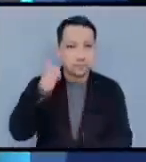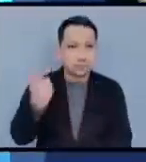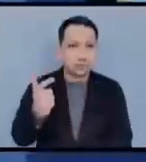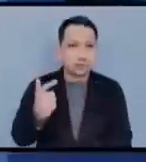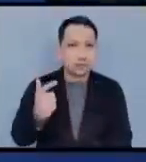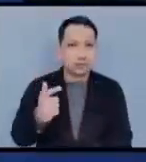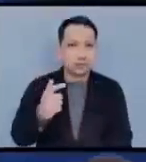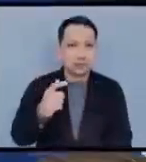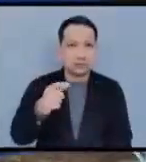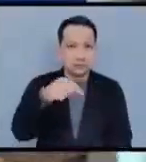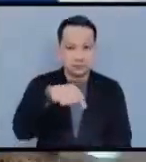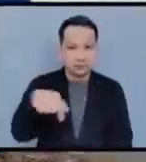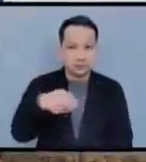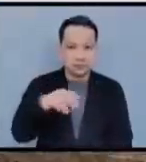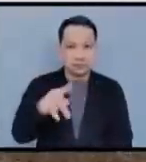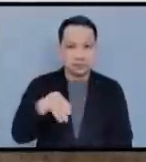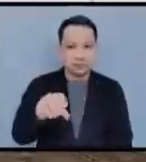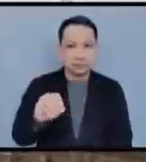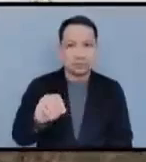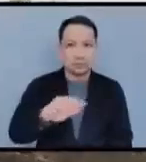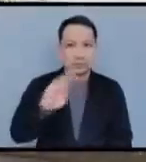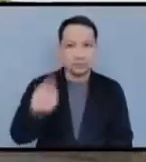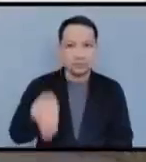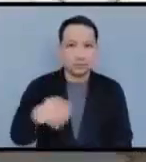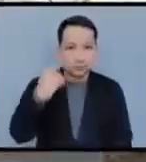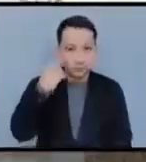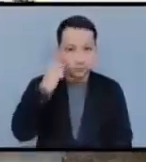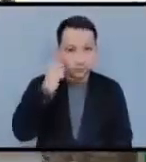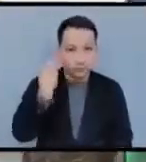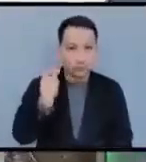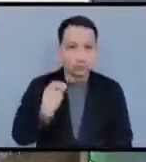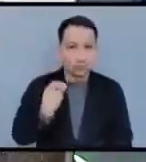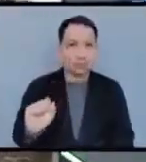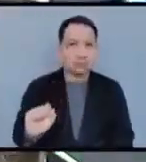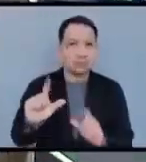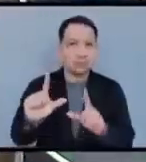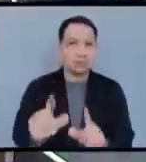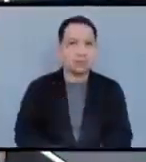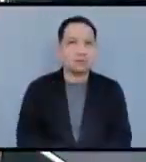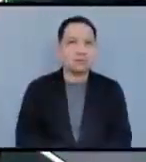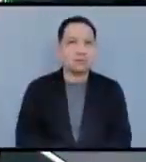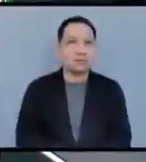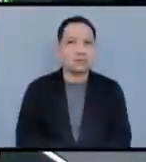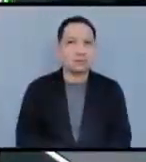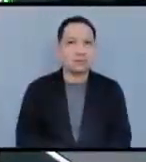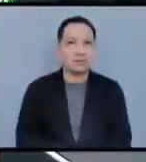Maynila. Naroon po ang ating kasamang si Noel Talakay live. Rise and shine, Noel.